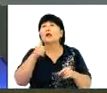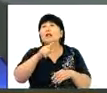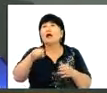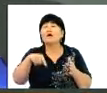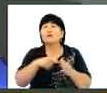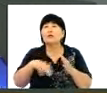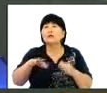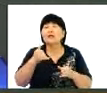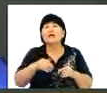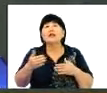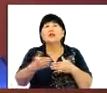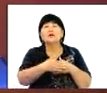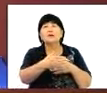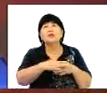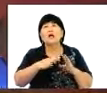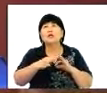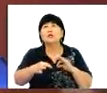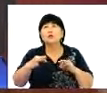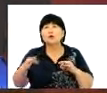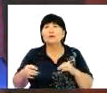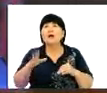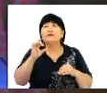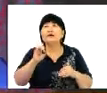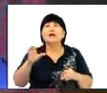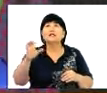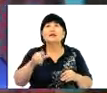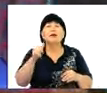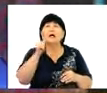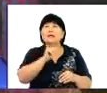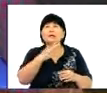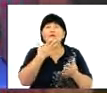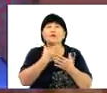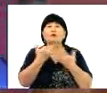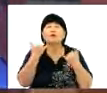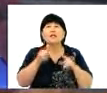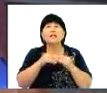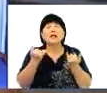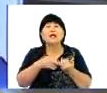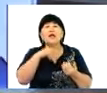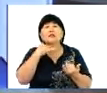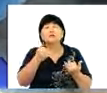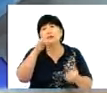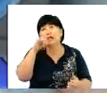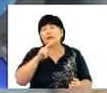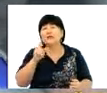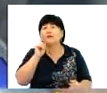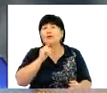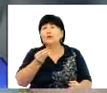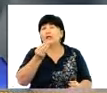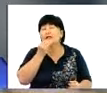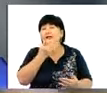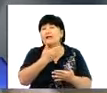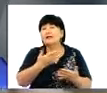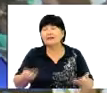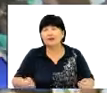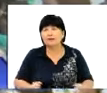город страны, но и близлежащие населенные пункты. Вера София не скрывает своего восхищения от гостеприимства казахов и вкусной национальной